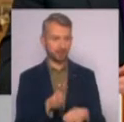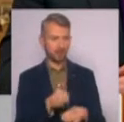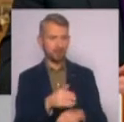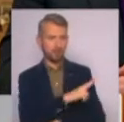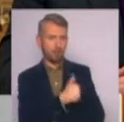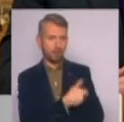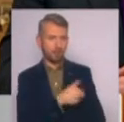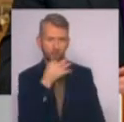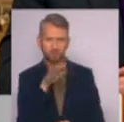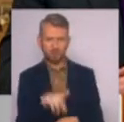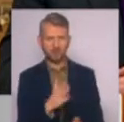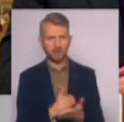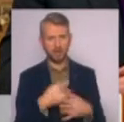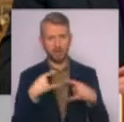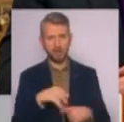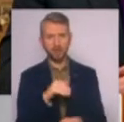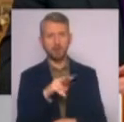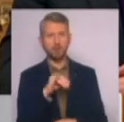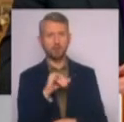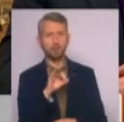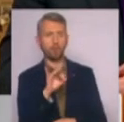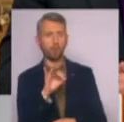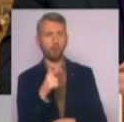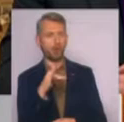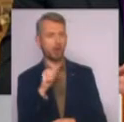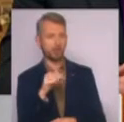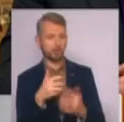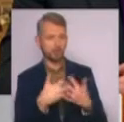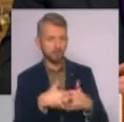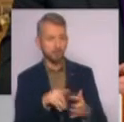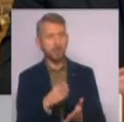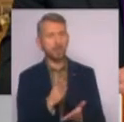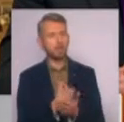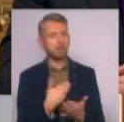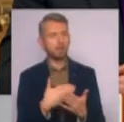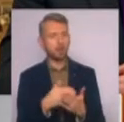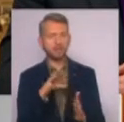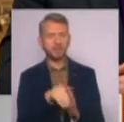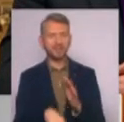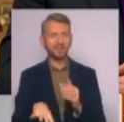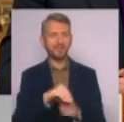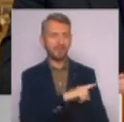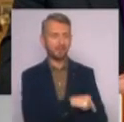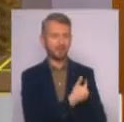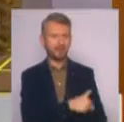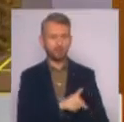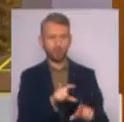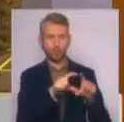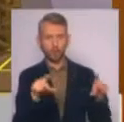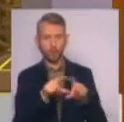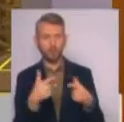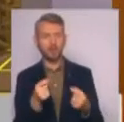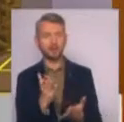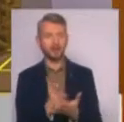флюорографи. Флюорографи є майже при всіх медичних установах, там, де є стаціонари в